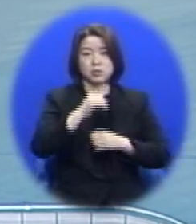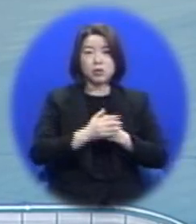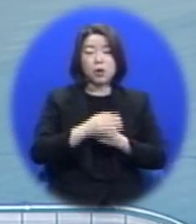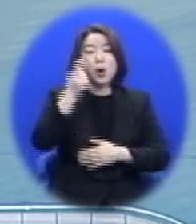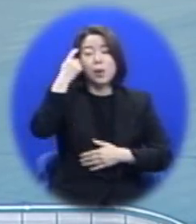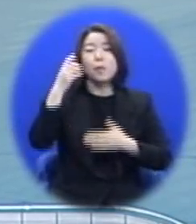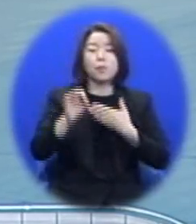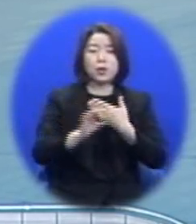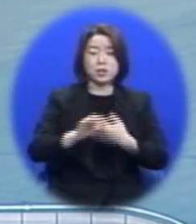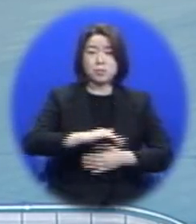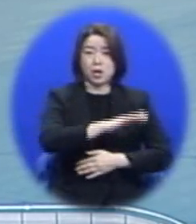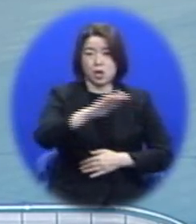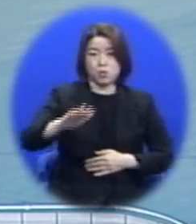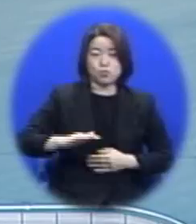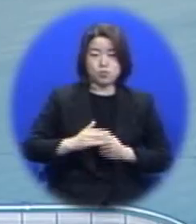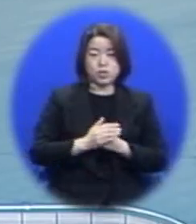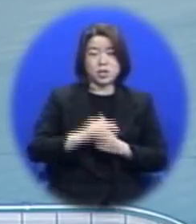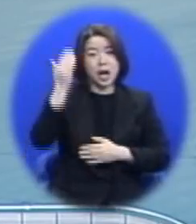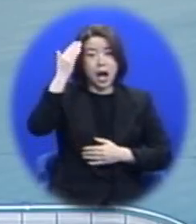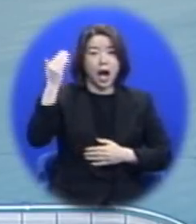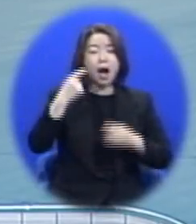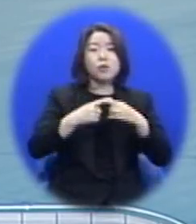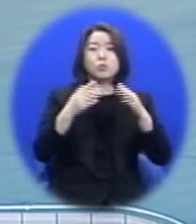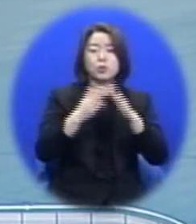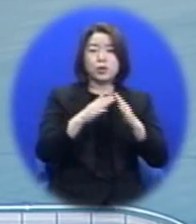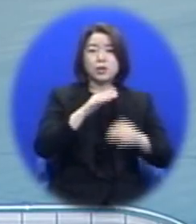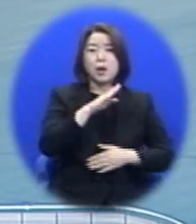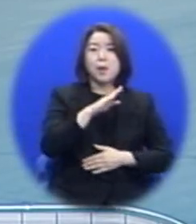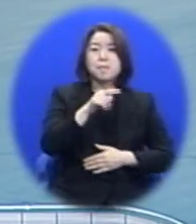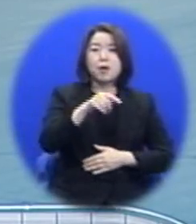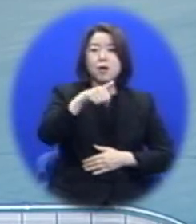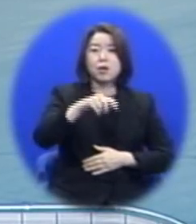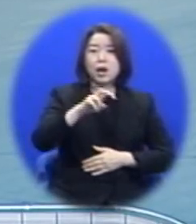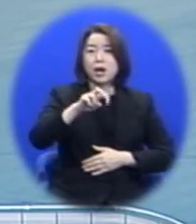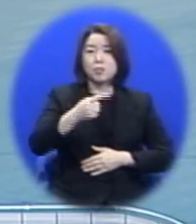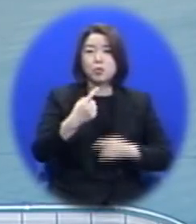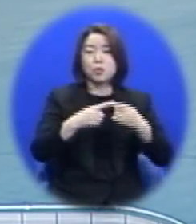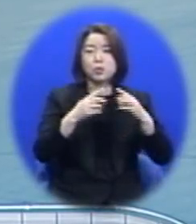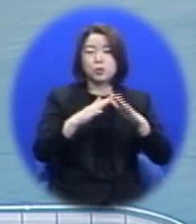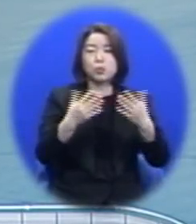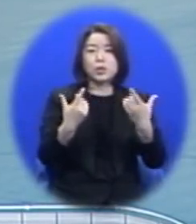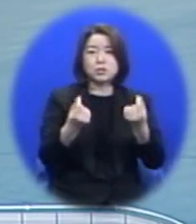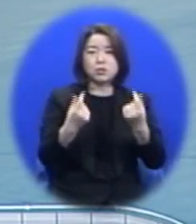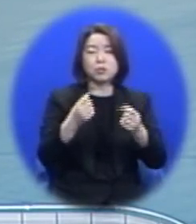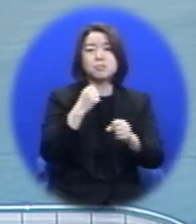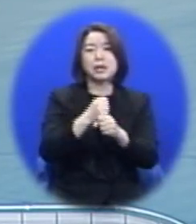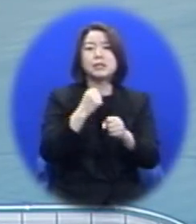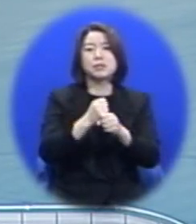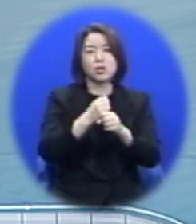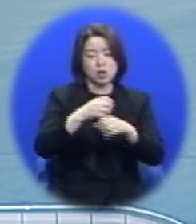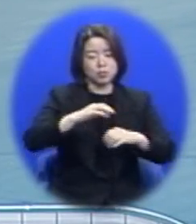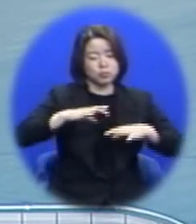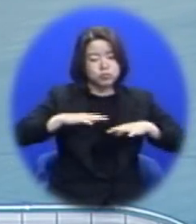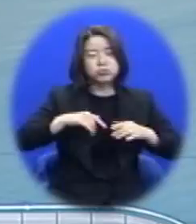왜냐하면 우리 한국 교회를 버가모 교회 같이 만드는 무서운 교훈이기 때문에